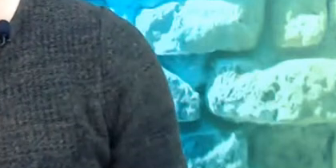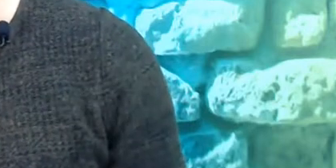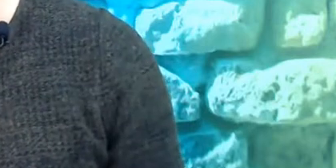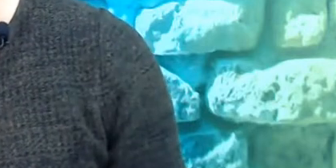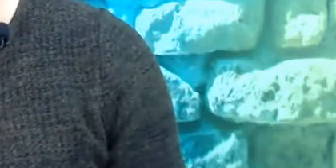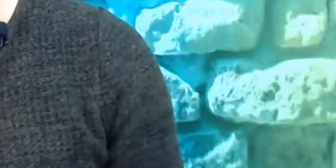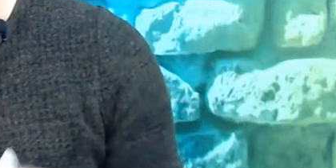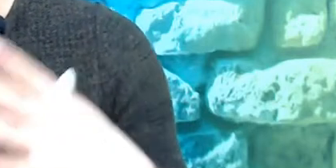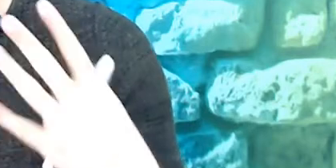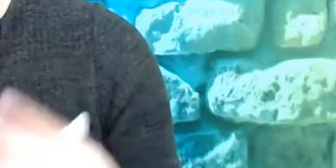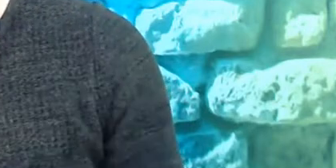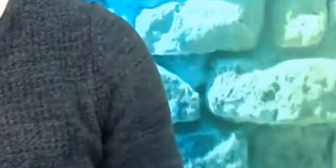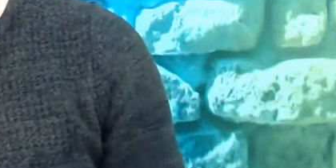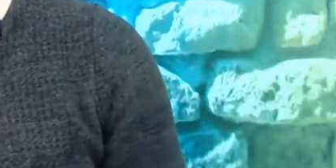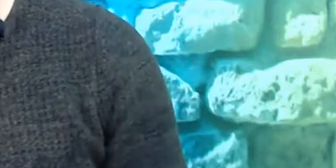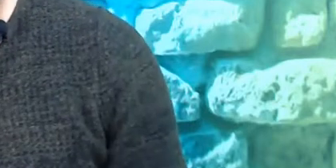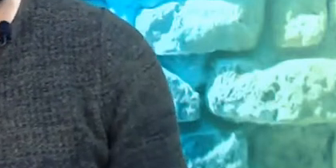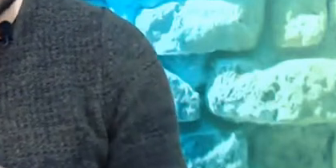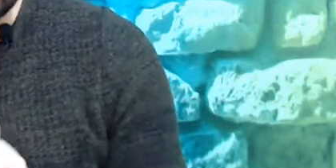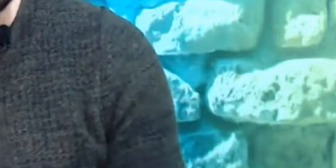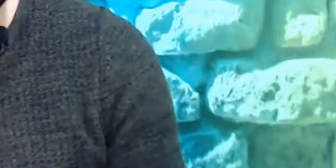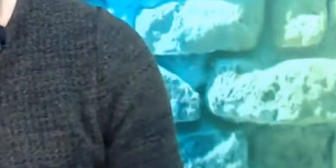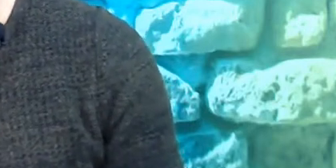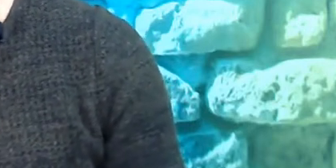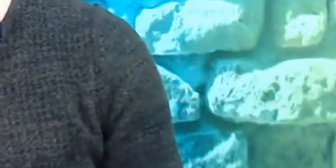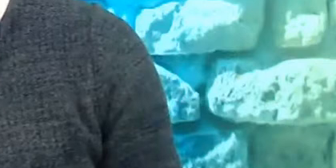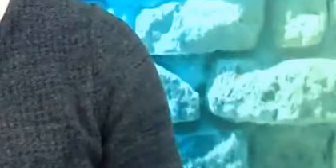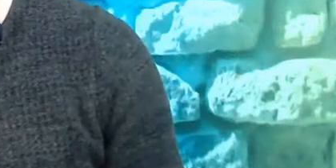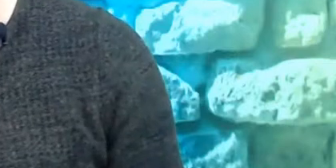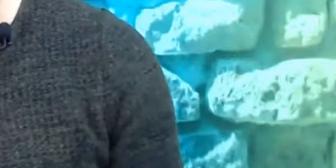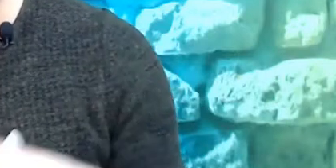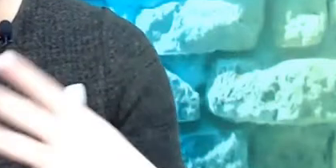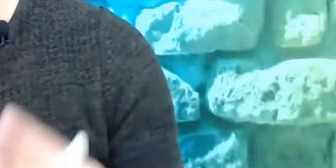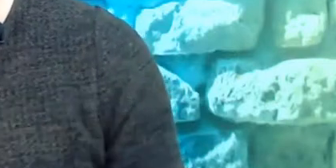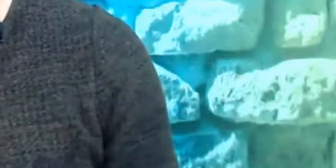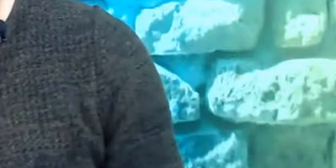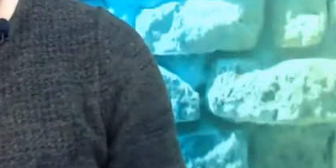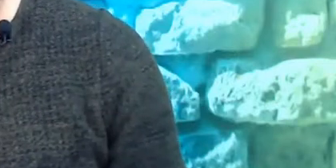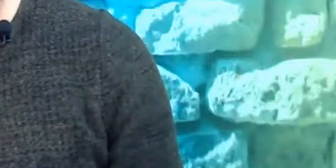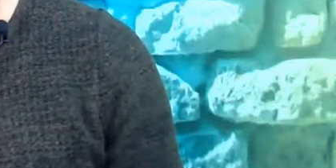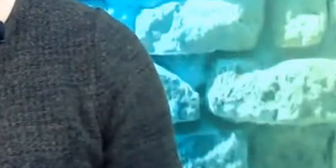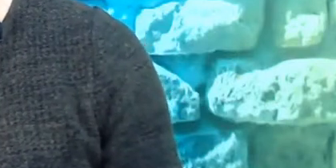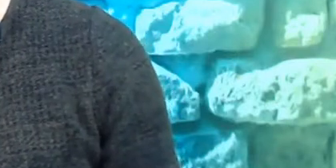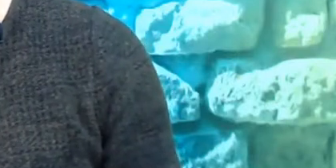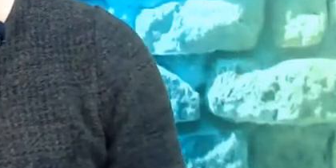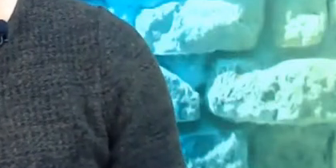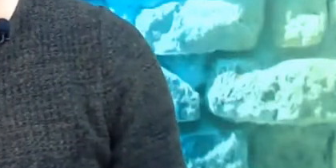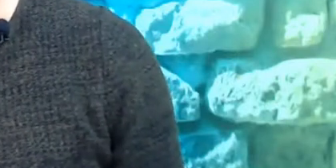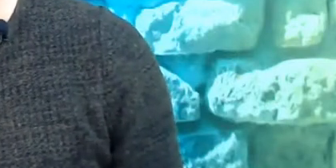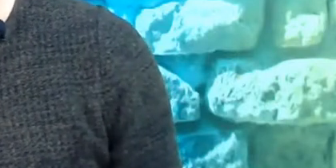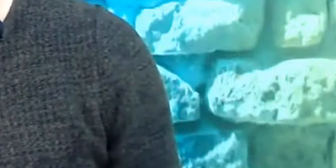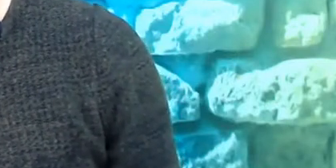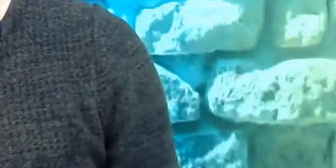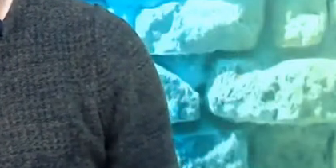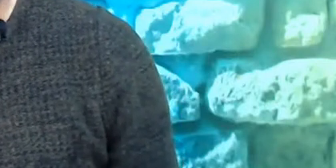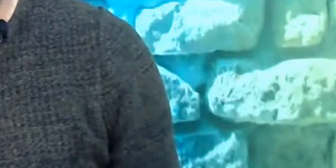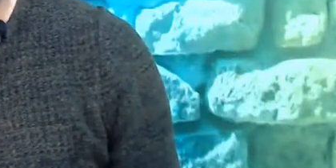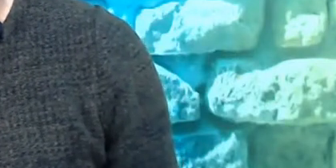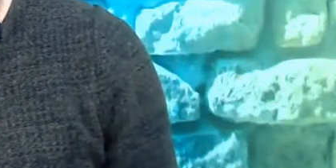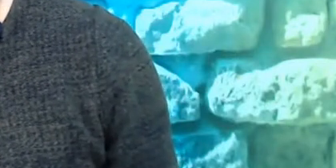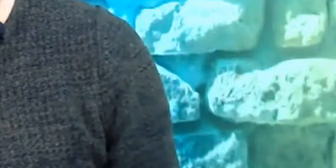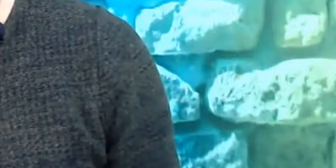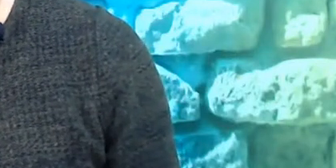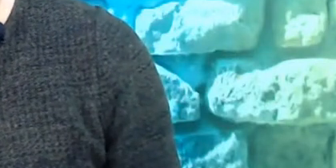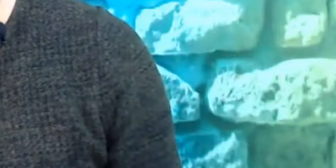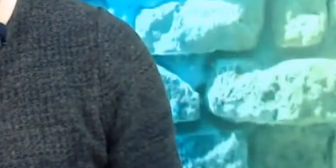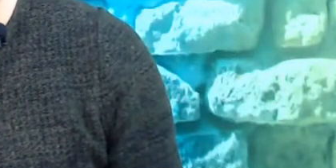bir hatırlatma yapayım. Bizi Avrupa'da izleyip de YouTube'da kanalımıza destek olmak isteyen varsa YouTube'da katıl